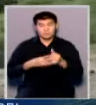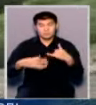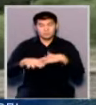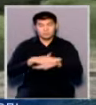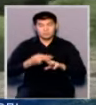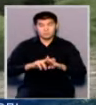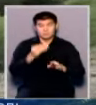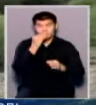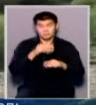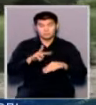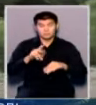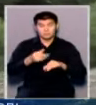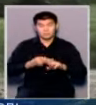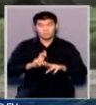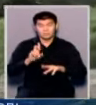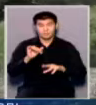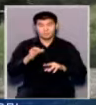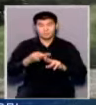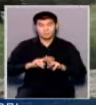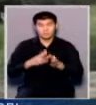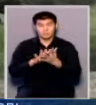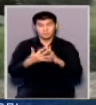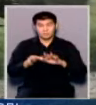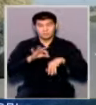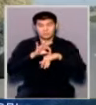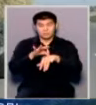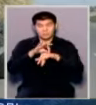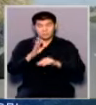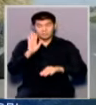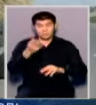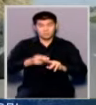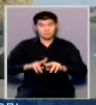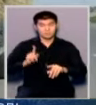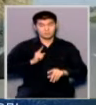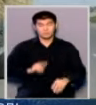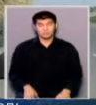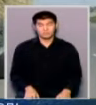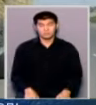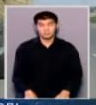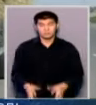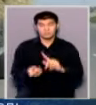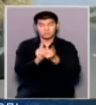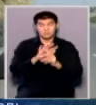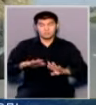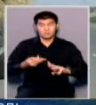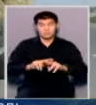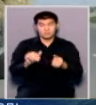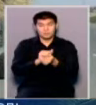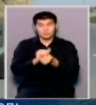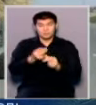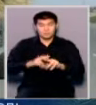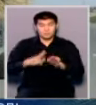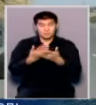жиналған мал азығы Маңғыстаудың Бейнеу, Қаратүбек секілді өңірлеріне жетеді деп күтілуде. Қамысқа айналып үлгермеген құрақ шөбінің